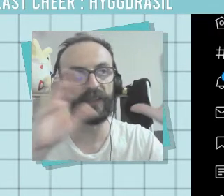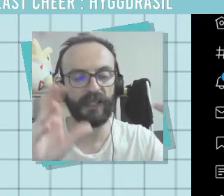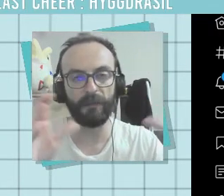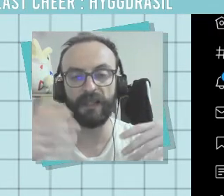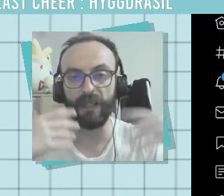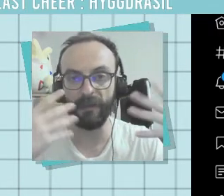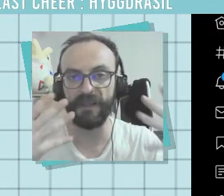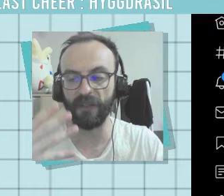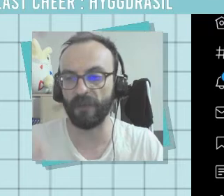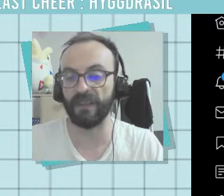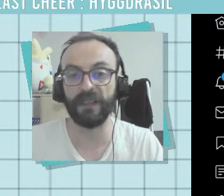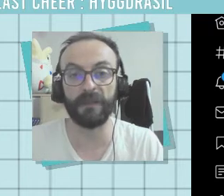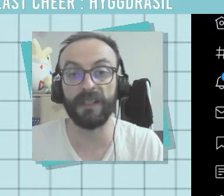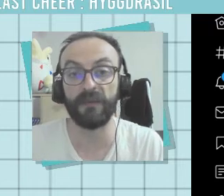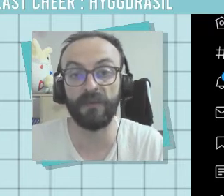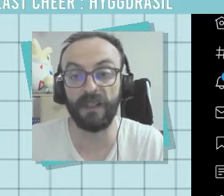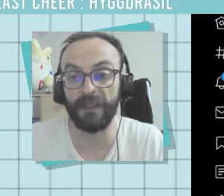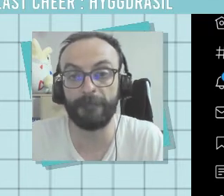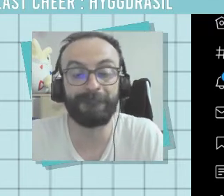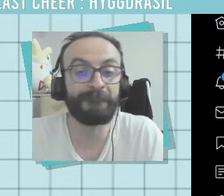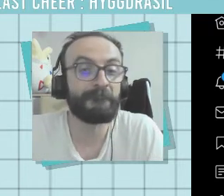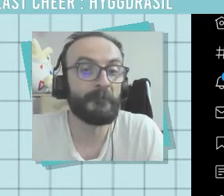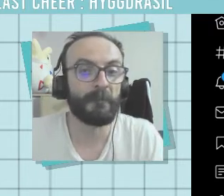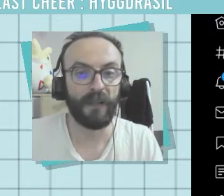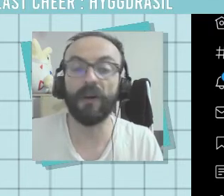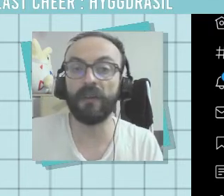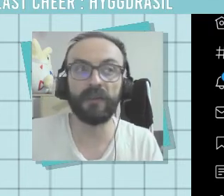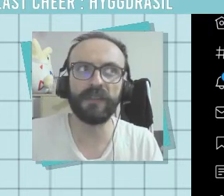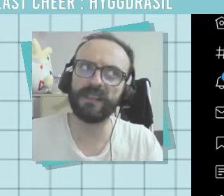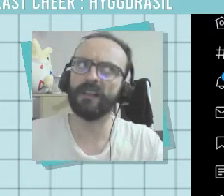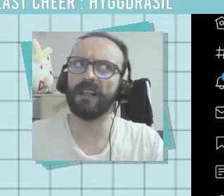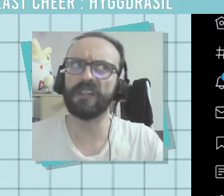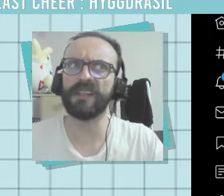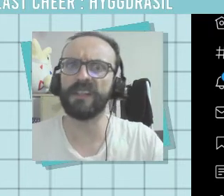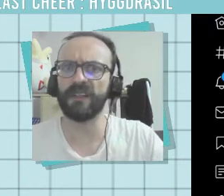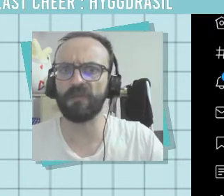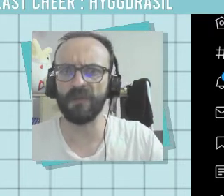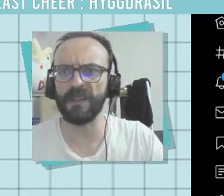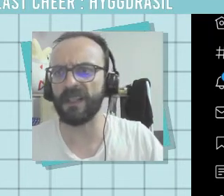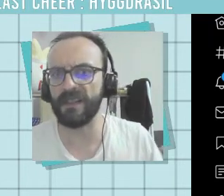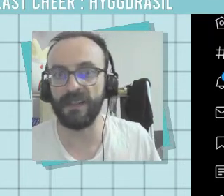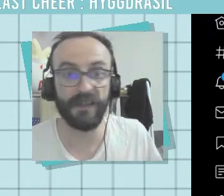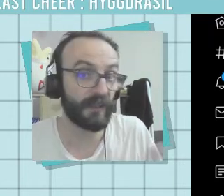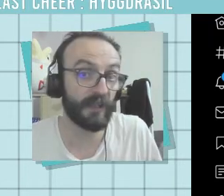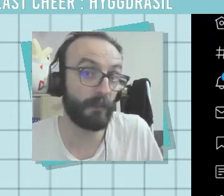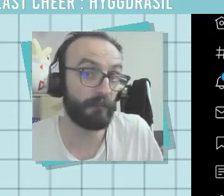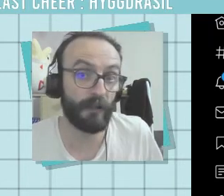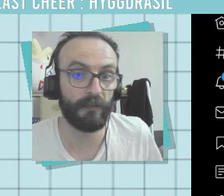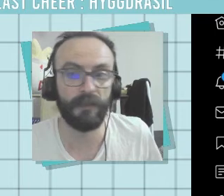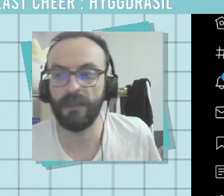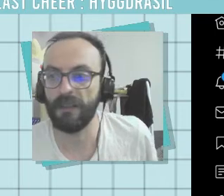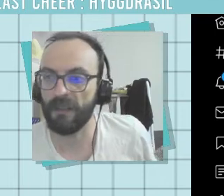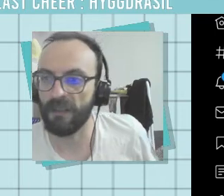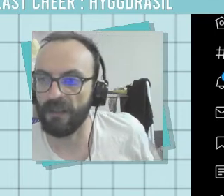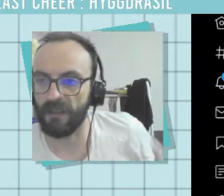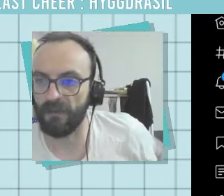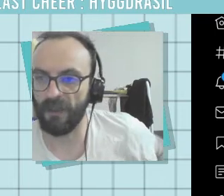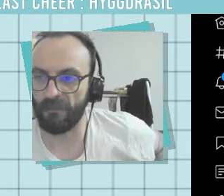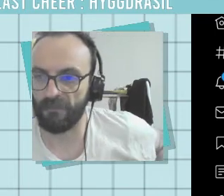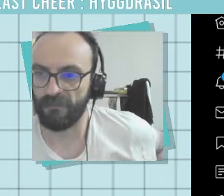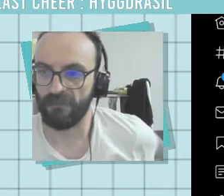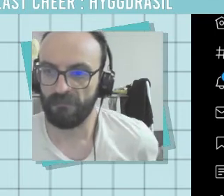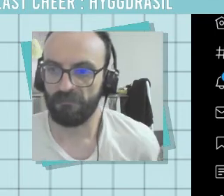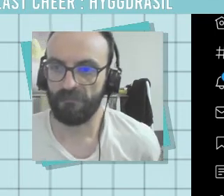signe, t'as les labels et après c'est à toi de déterminer ou de valider. Ou alors il te dit, tiens, là j'ai hésité, tu peux me dire quel signe c'était, je sais pas. Enfin,